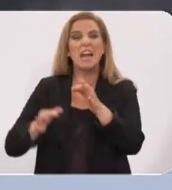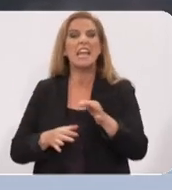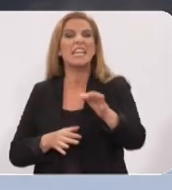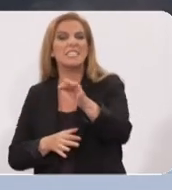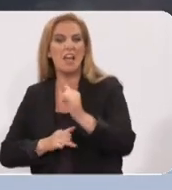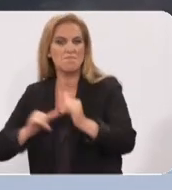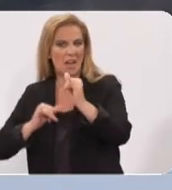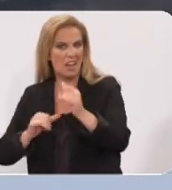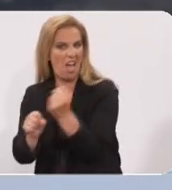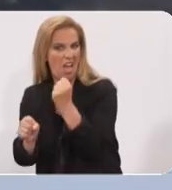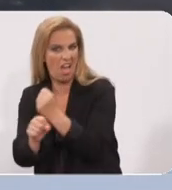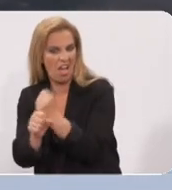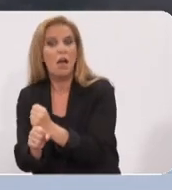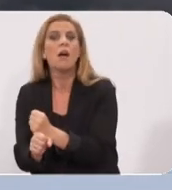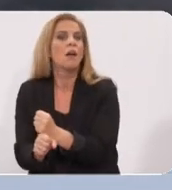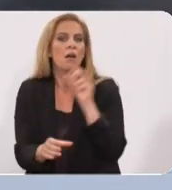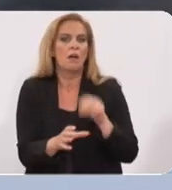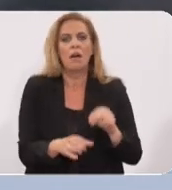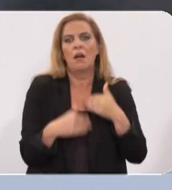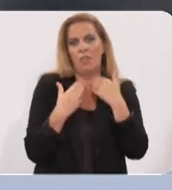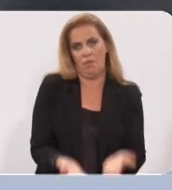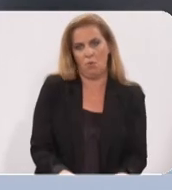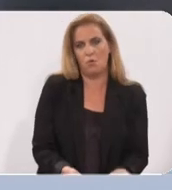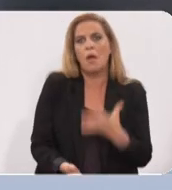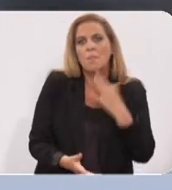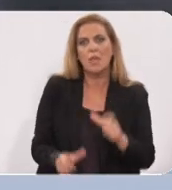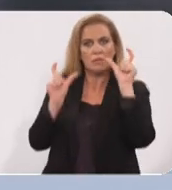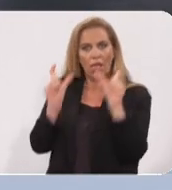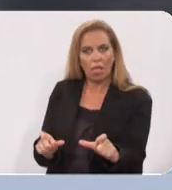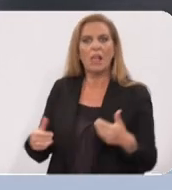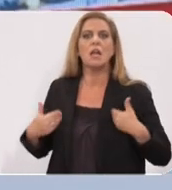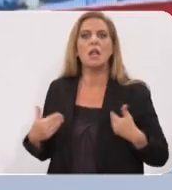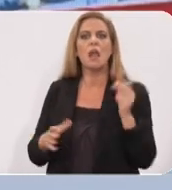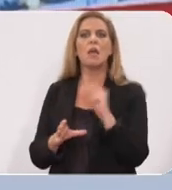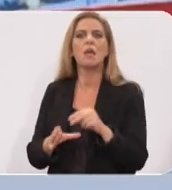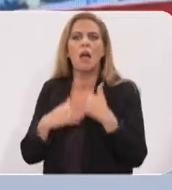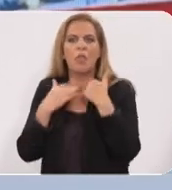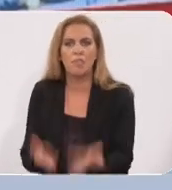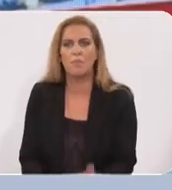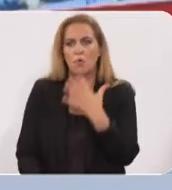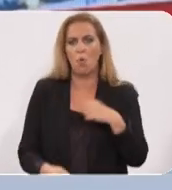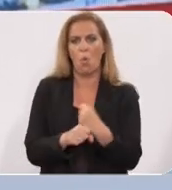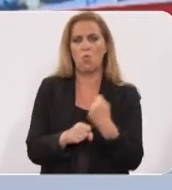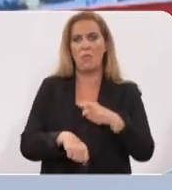Σωστά. Που εμπόδισαν χιλιάδες νέους άνθρωπους να ασκήσουν το εκλογικό τους δικαίωμα. Πολλοί δεν είχαν τη δυνατότητα να έρθουν. Πρόταση του